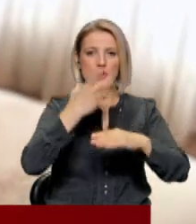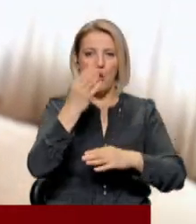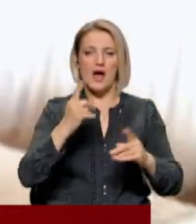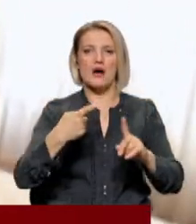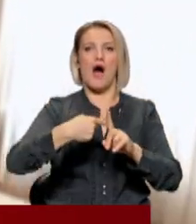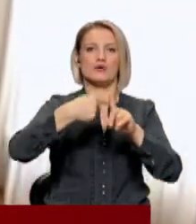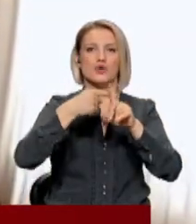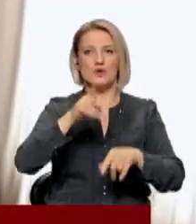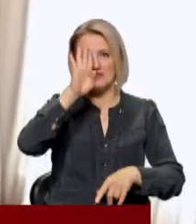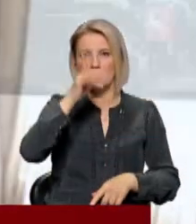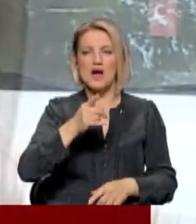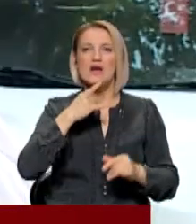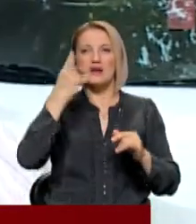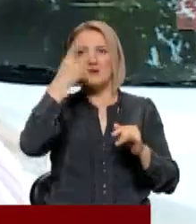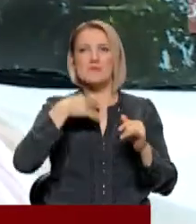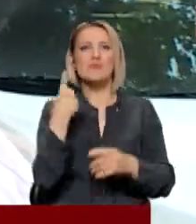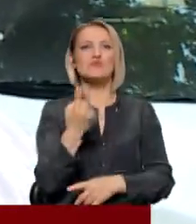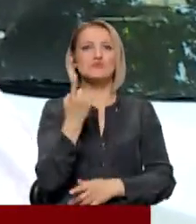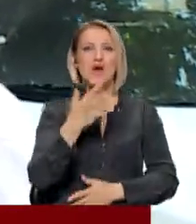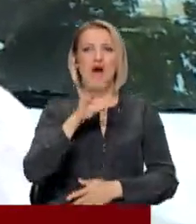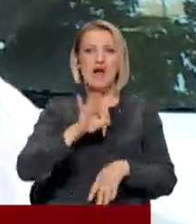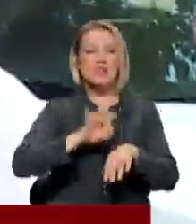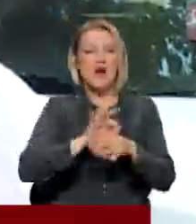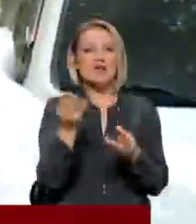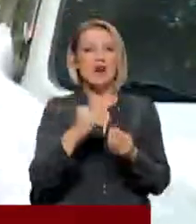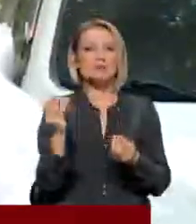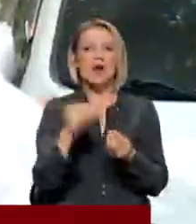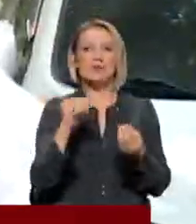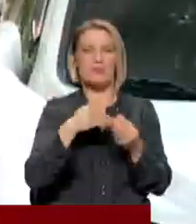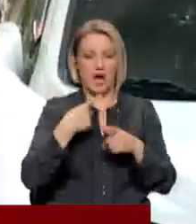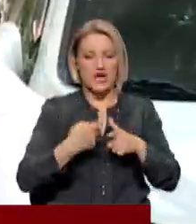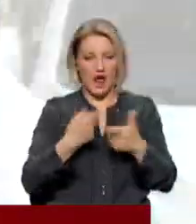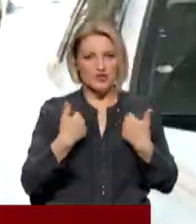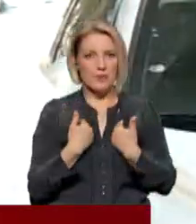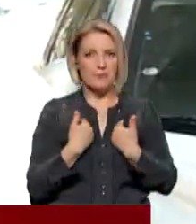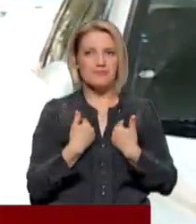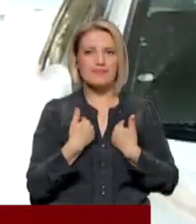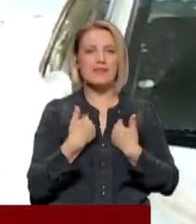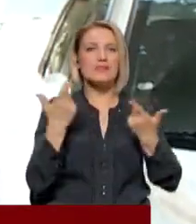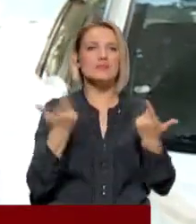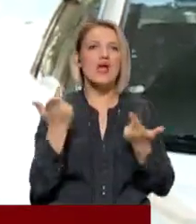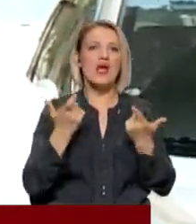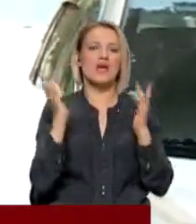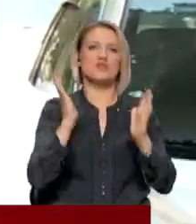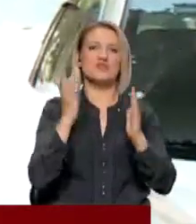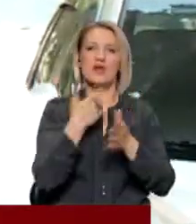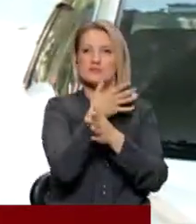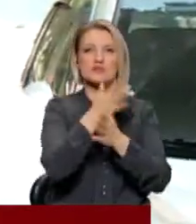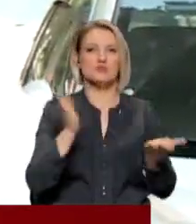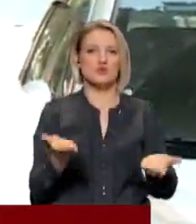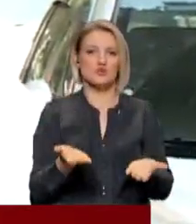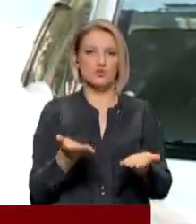artıyor İstanbul'da. Rezalet, ben minibüsçüyüm, her dakika başı bir zam geliyor. Kiracıyım tabii ki. Hani nereye kadar gidecek onu da bilmiyoruz